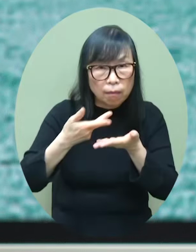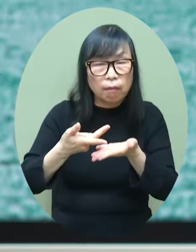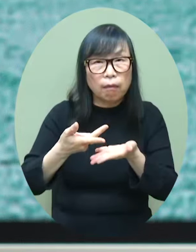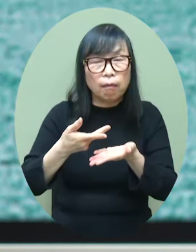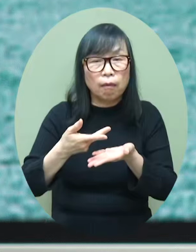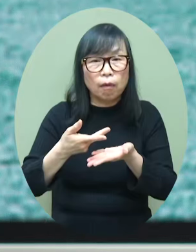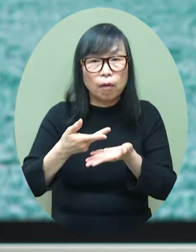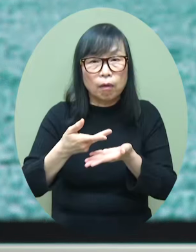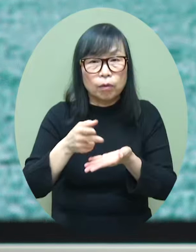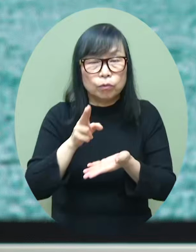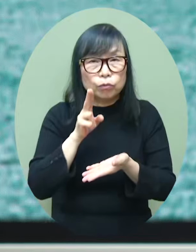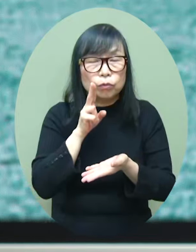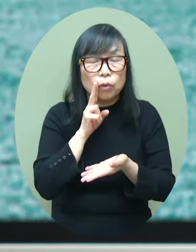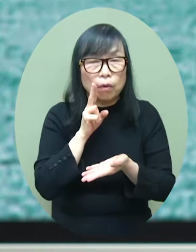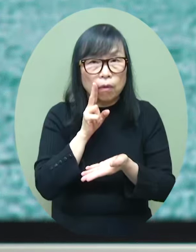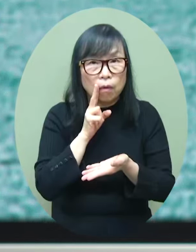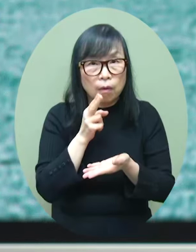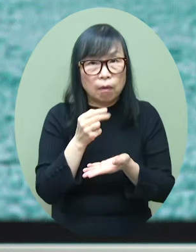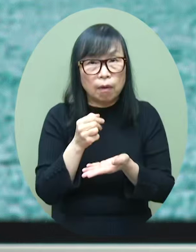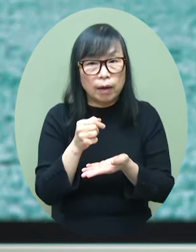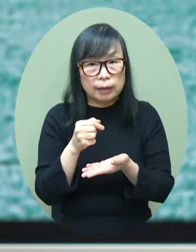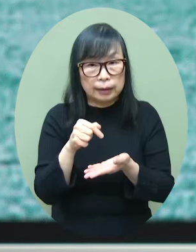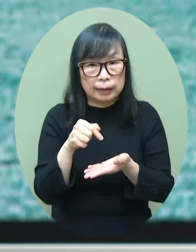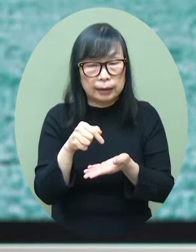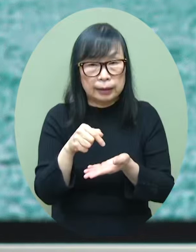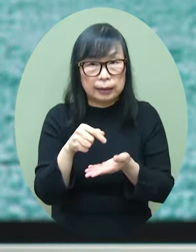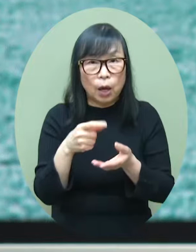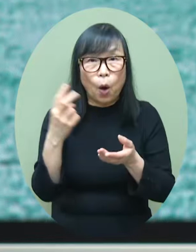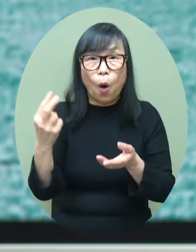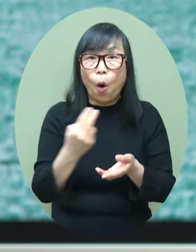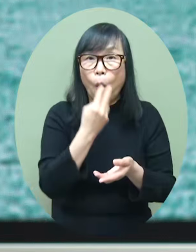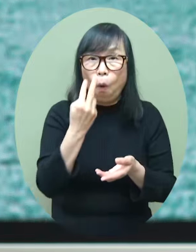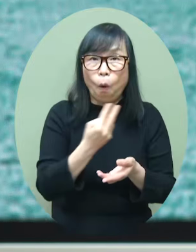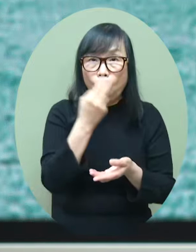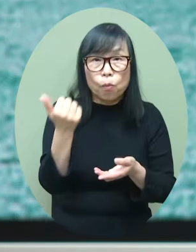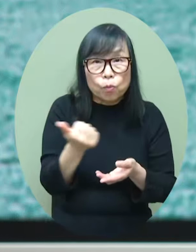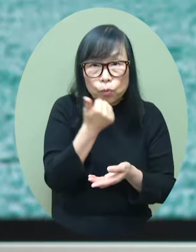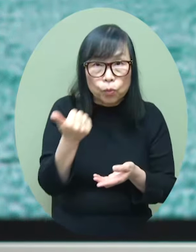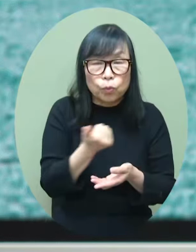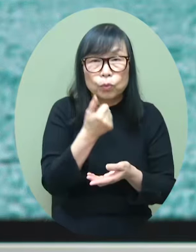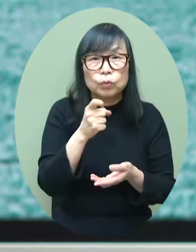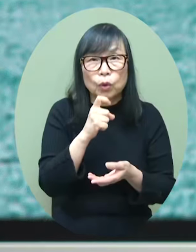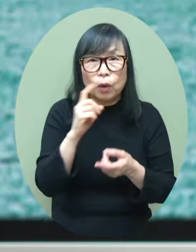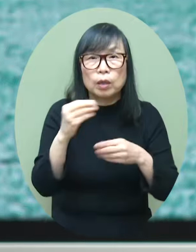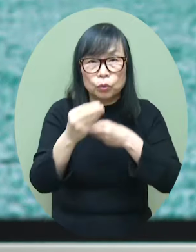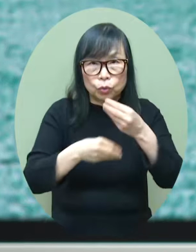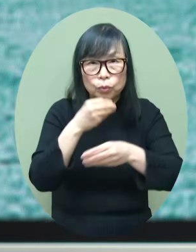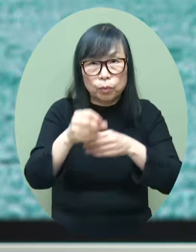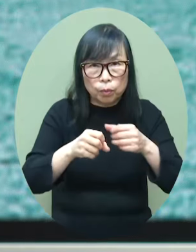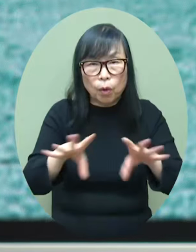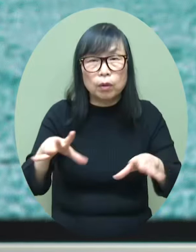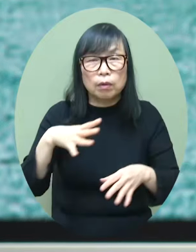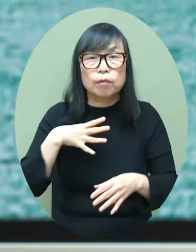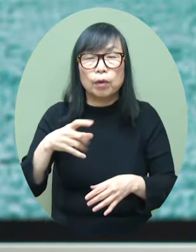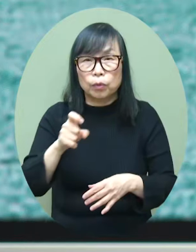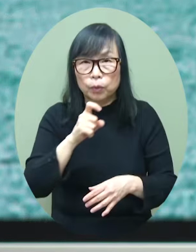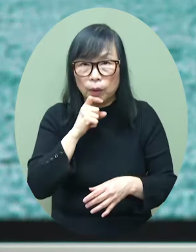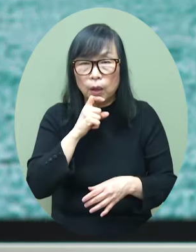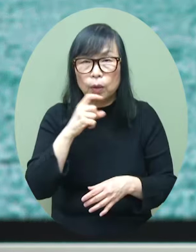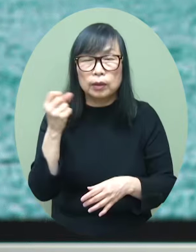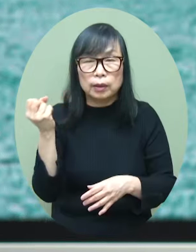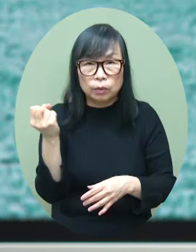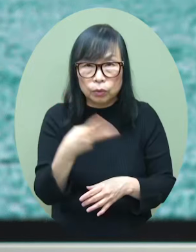咁如果喺即係就算個空氣流通得非常之好咧，都有呢啲咁嘅傳播嘅情況。咁所以我哋都會再